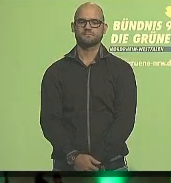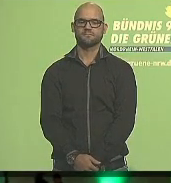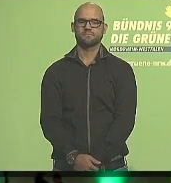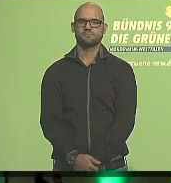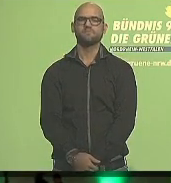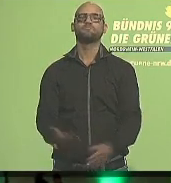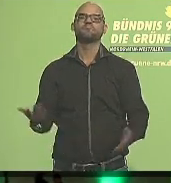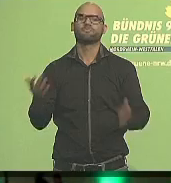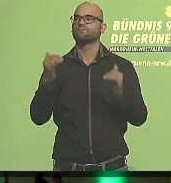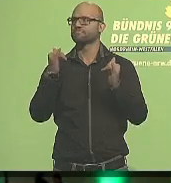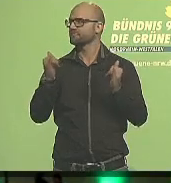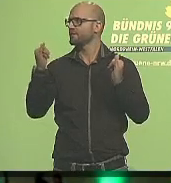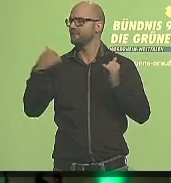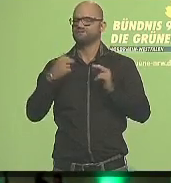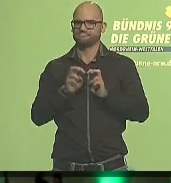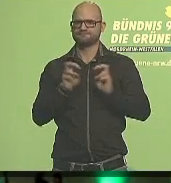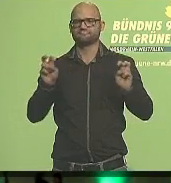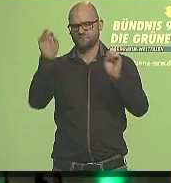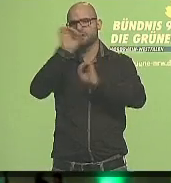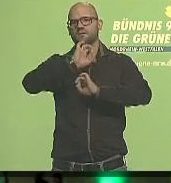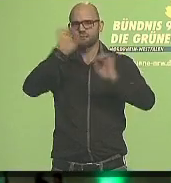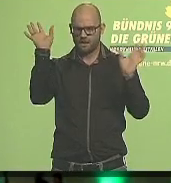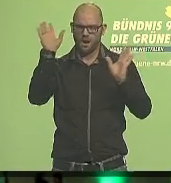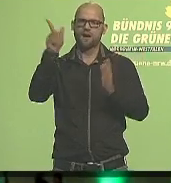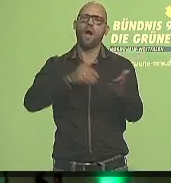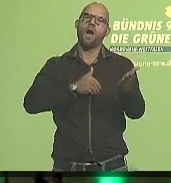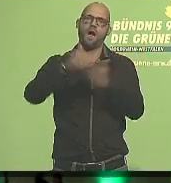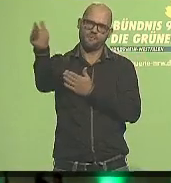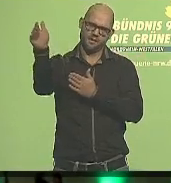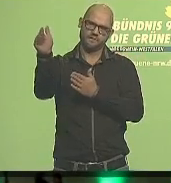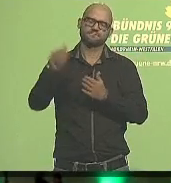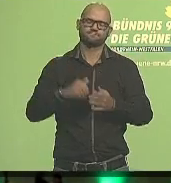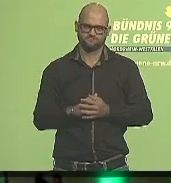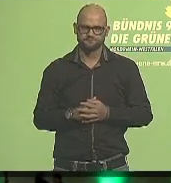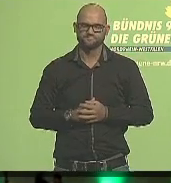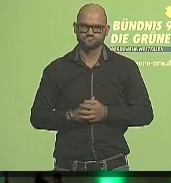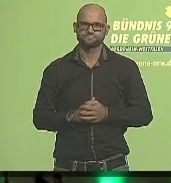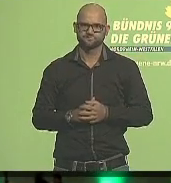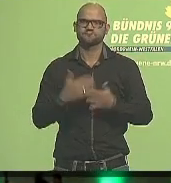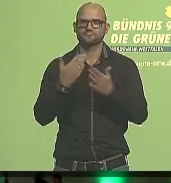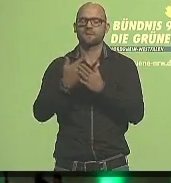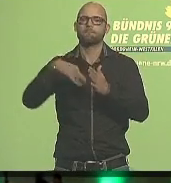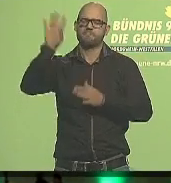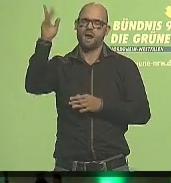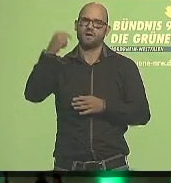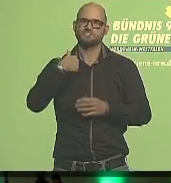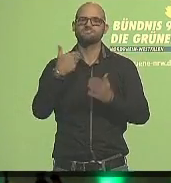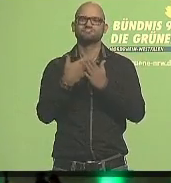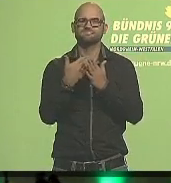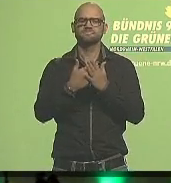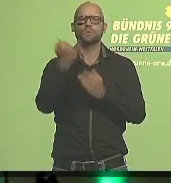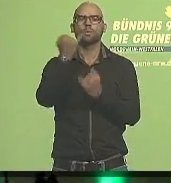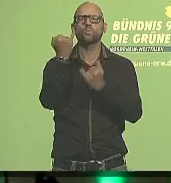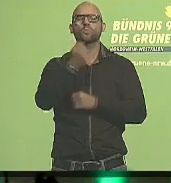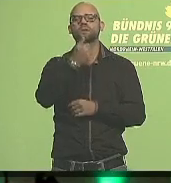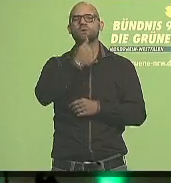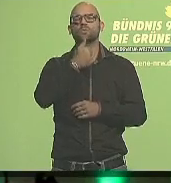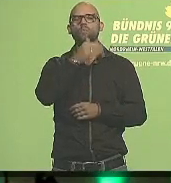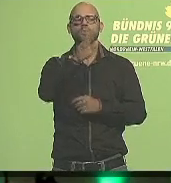Ja, wir sind hier oben der Meinung, eindeutig war das eine Ablehnung mit Mehrheit. Insofern ist der Antrag der Grünen Jugend